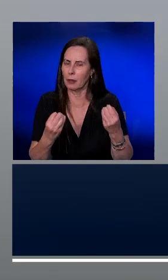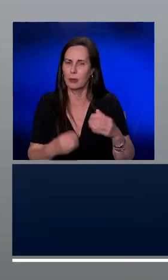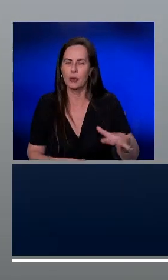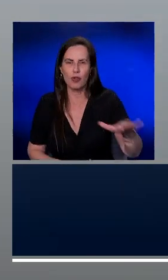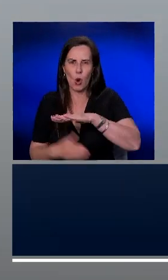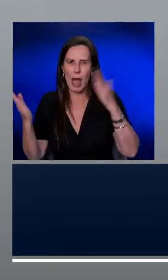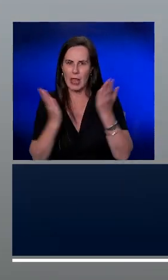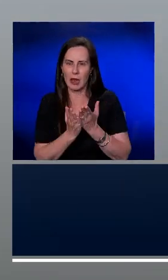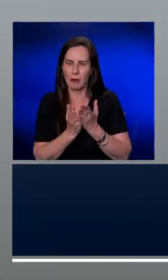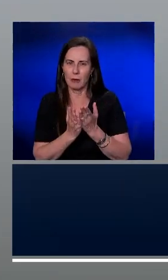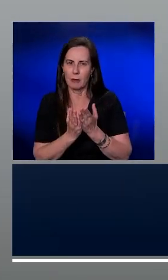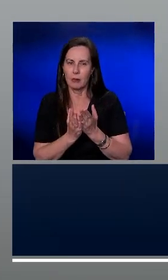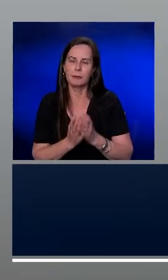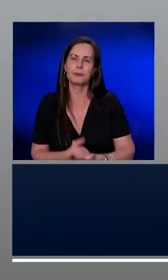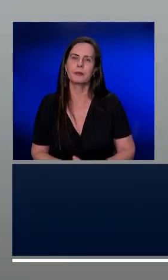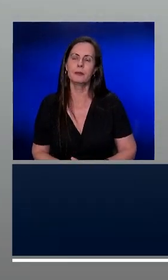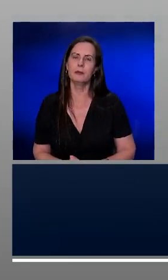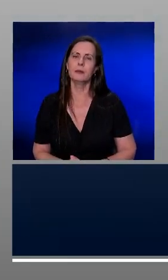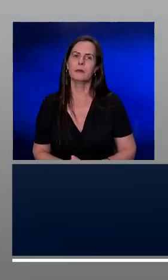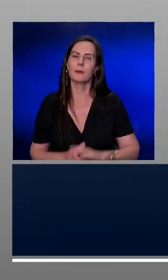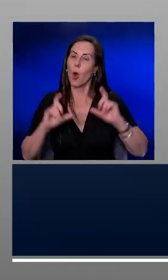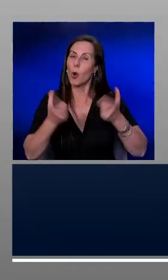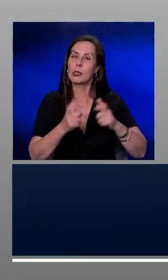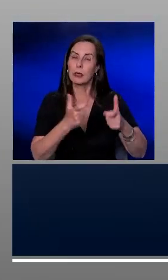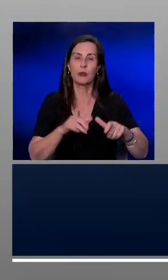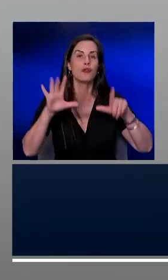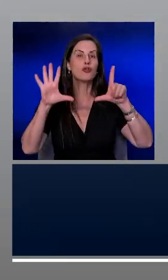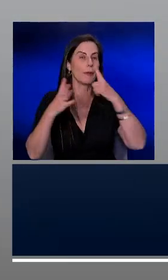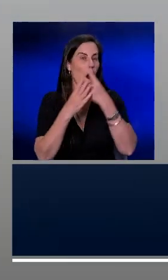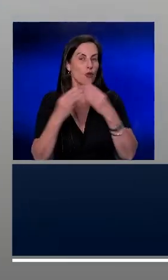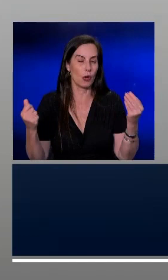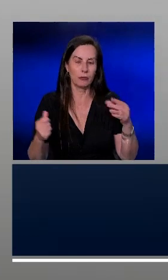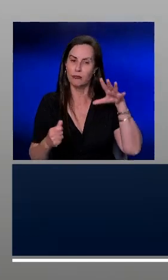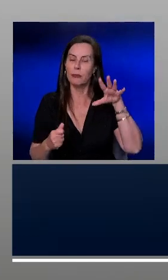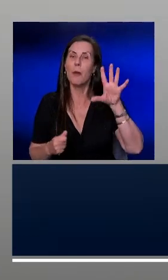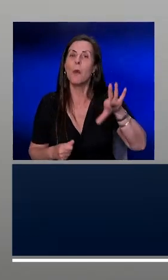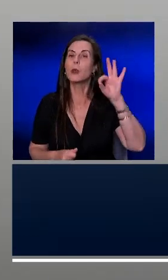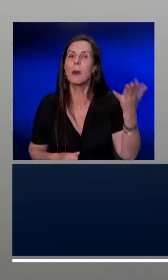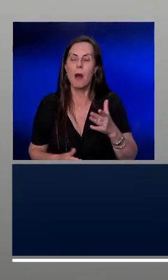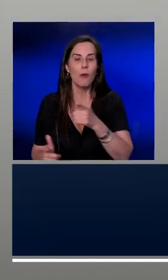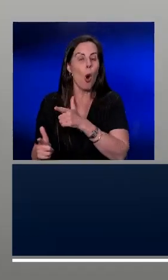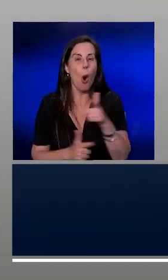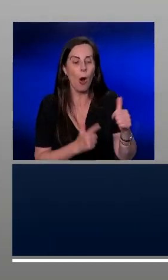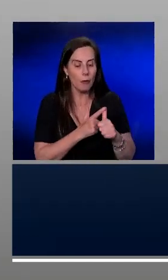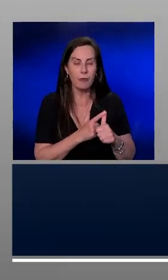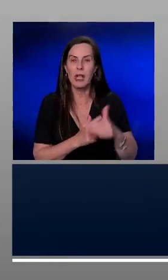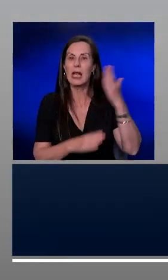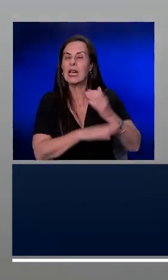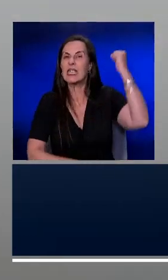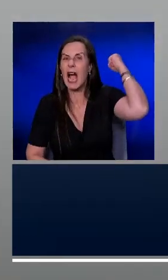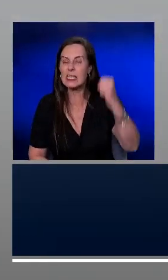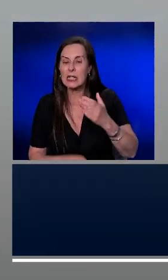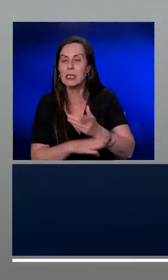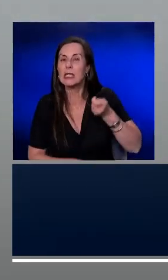נגב מתחנת ערד, עוצרים שם 7 חשודים ותופסים ברשותם רובי קרלו, גרזן,